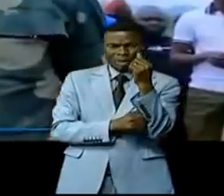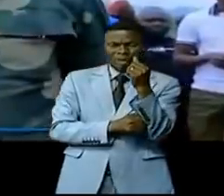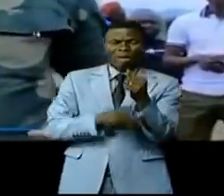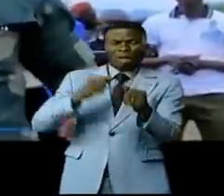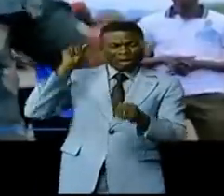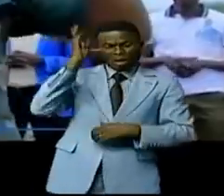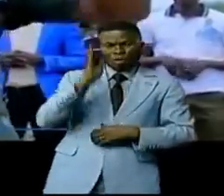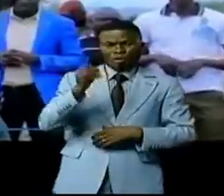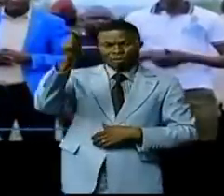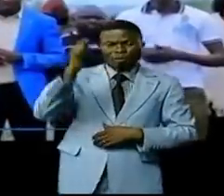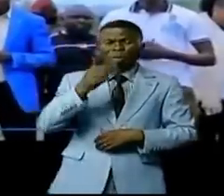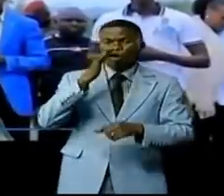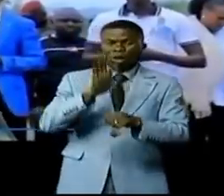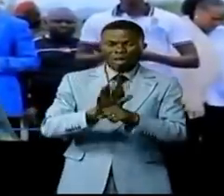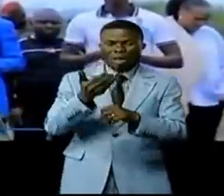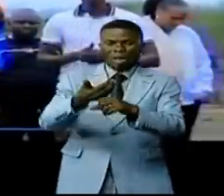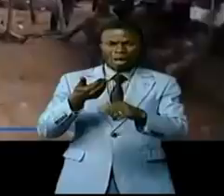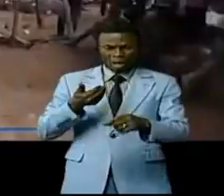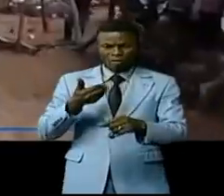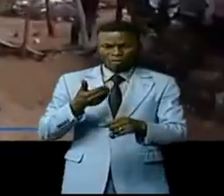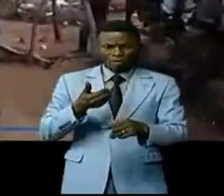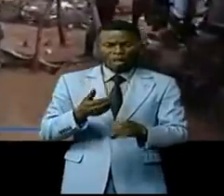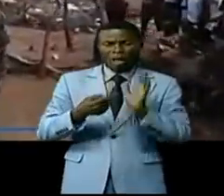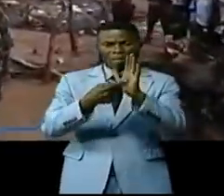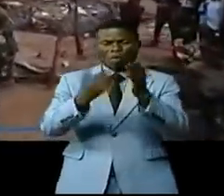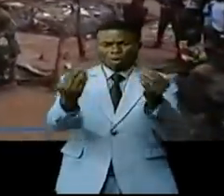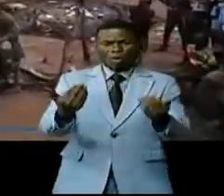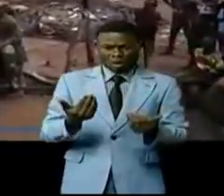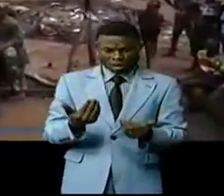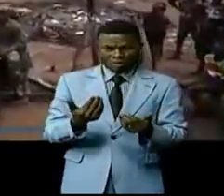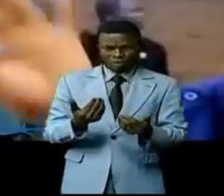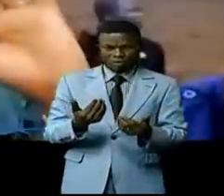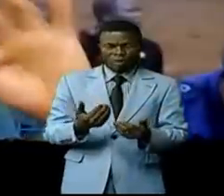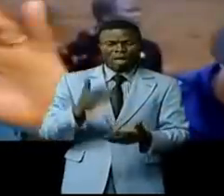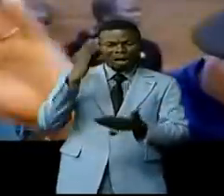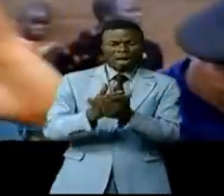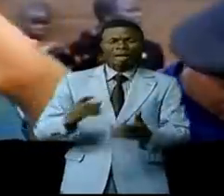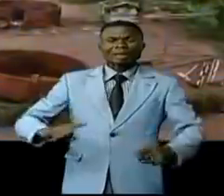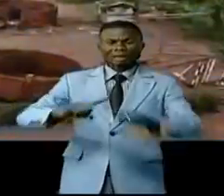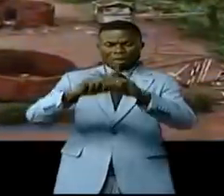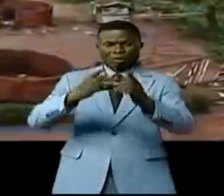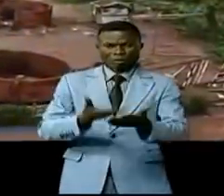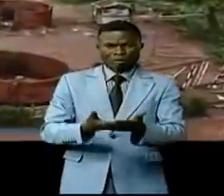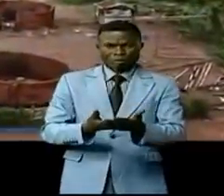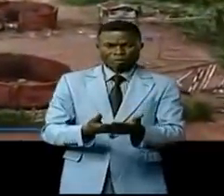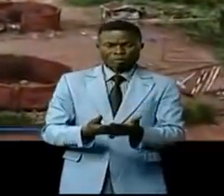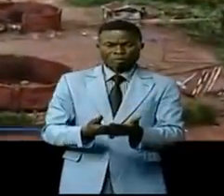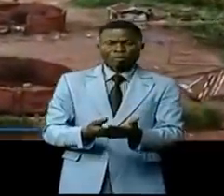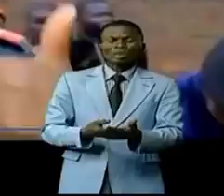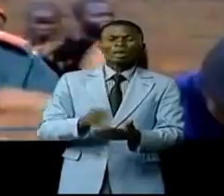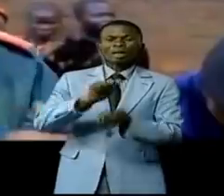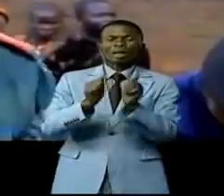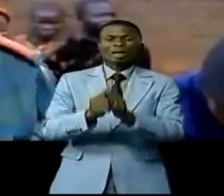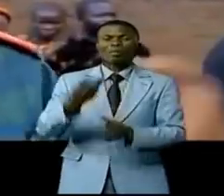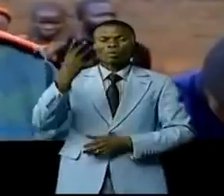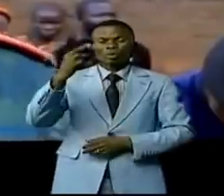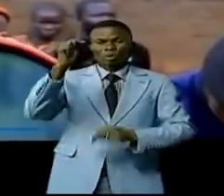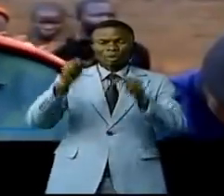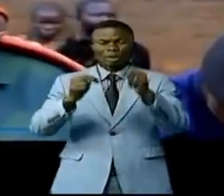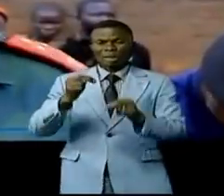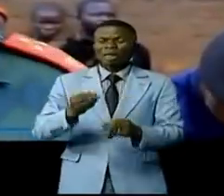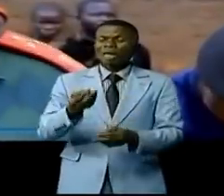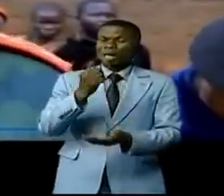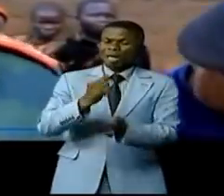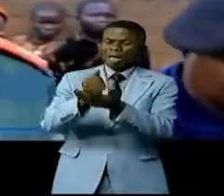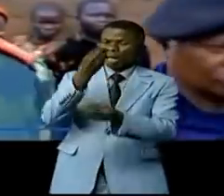gouvernement militaire, avant de réaffirmer sa volonté armée à ces conflits de nous allons intervenir à 3 niveaux. Au point de vue humanitaire, nous avons amené ce